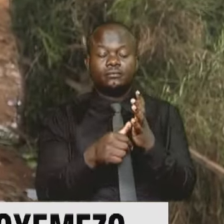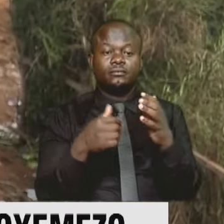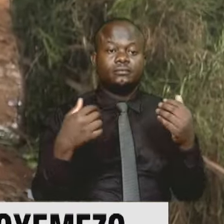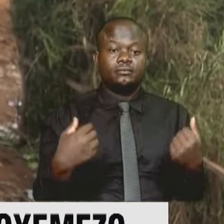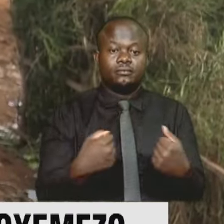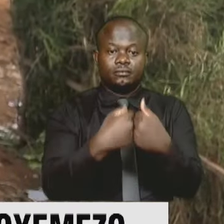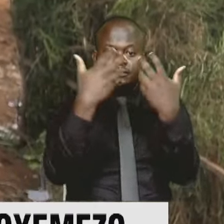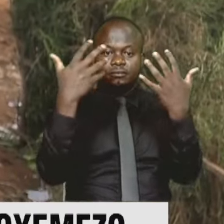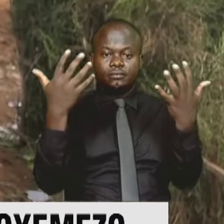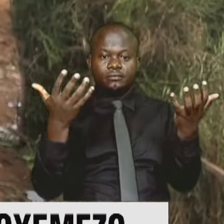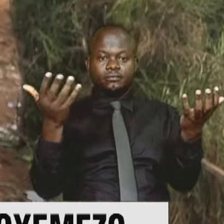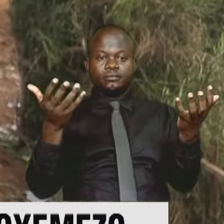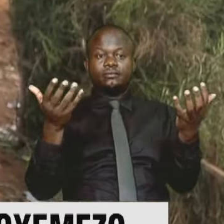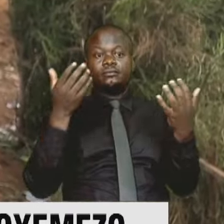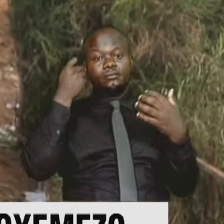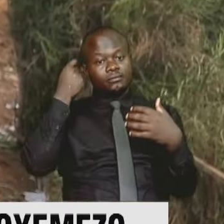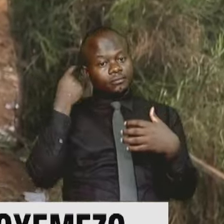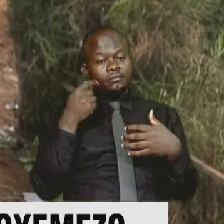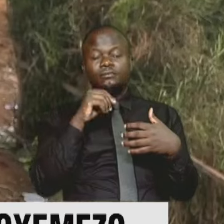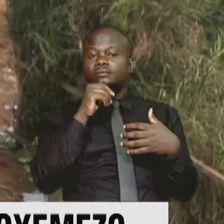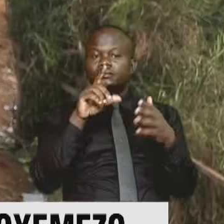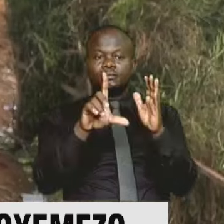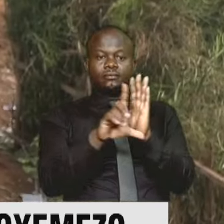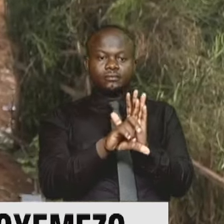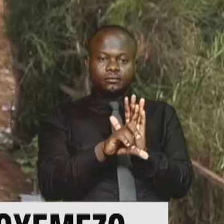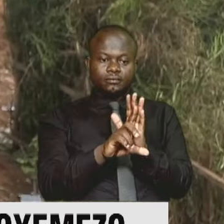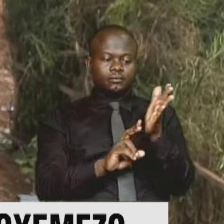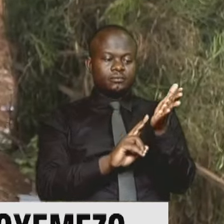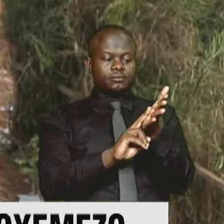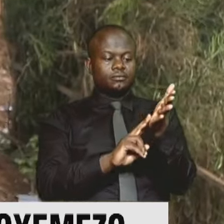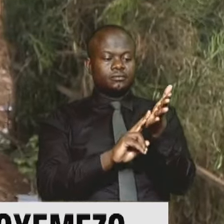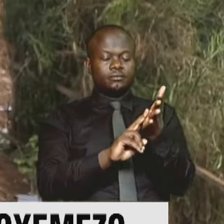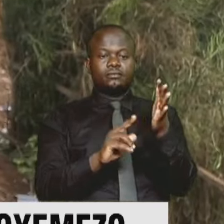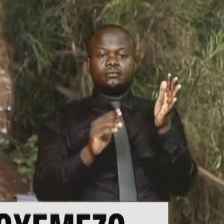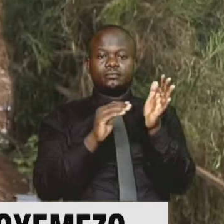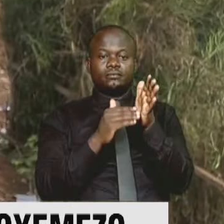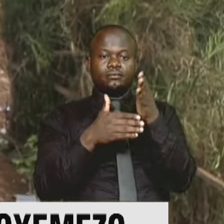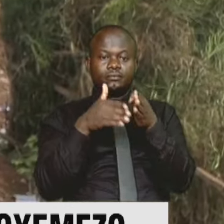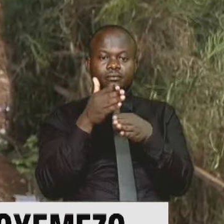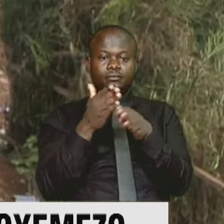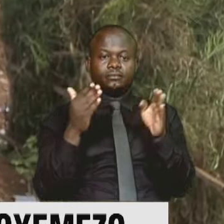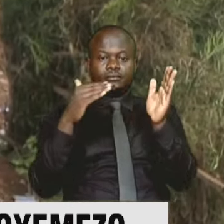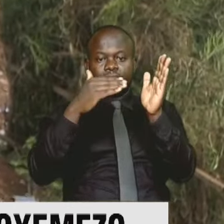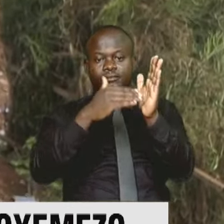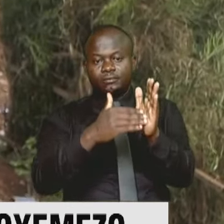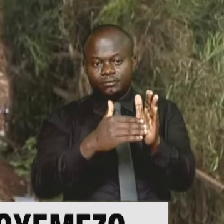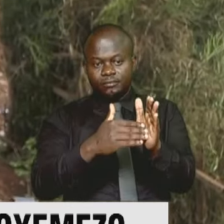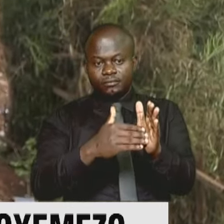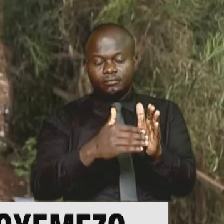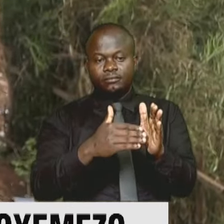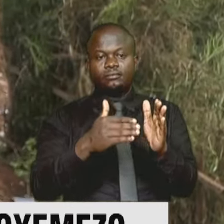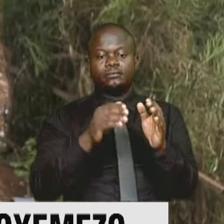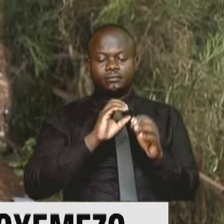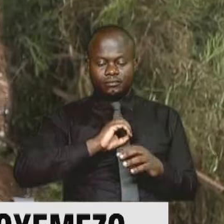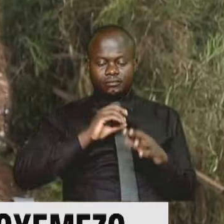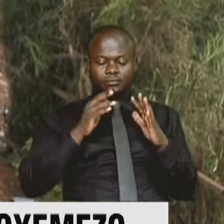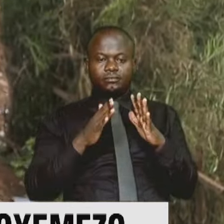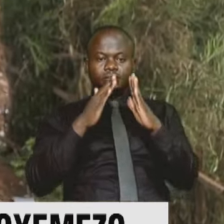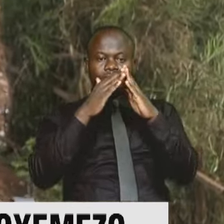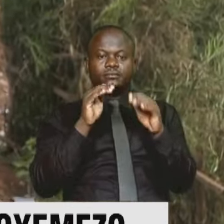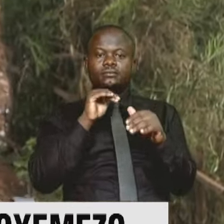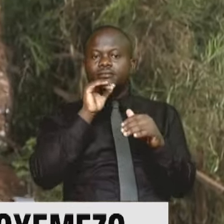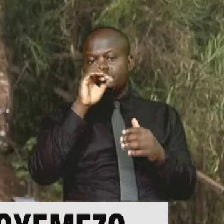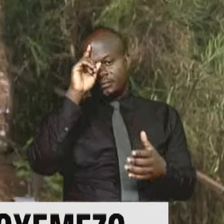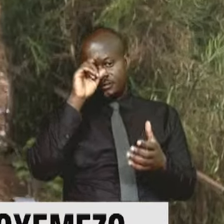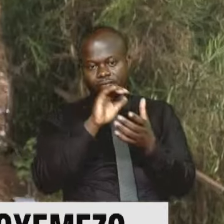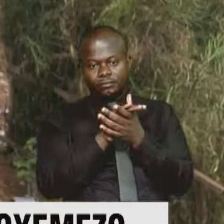uko icyo gihe urumva nta mategeko aba yakoreshejwe imyubakire, ikindi kandi nyir'inzu ntago aba yizeye